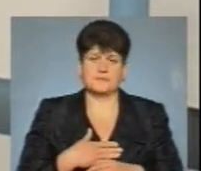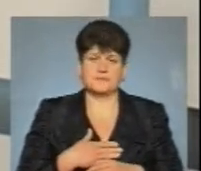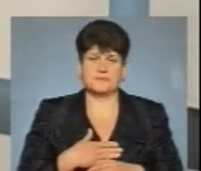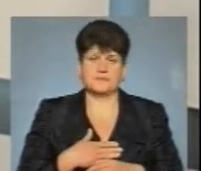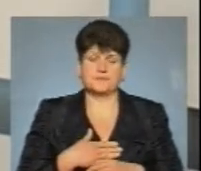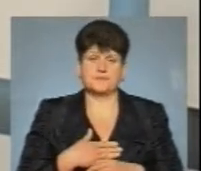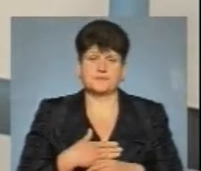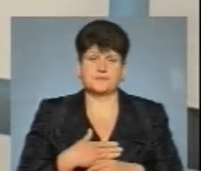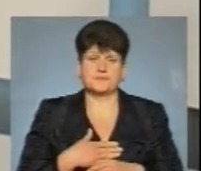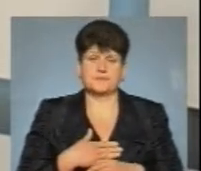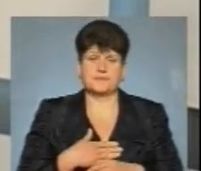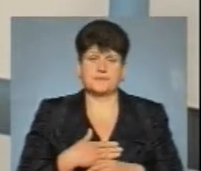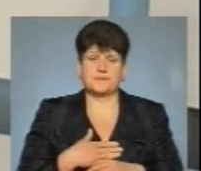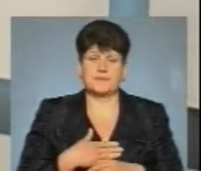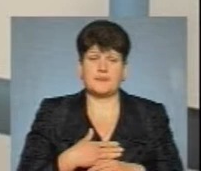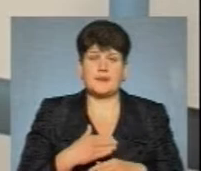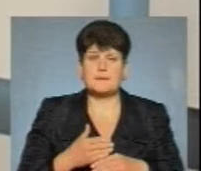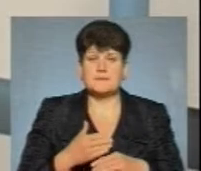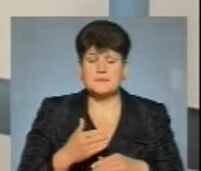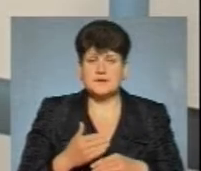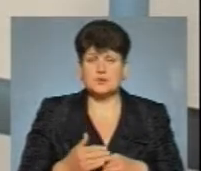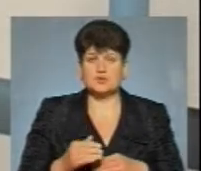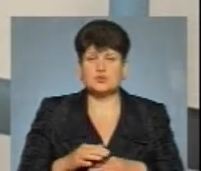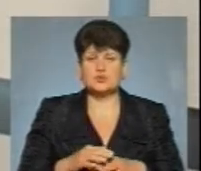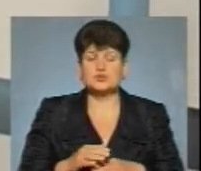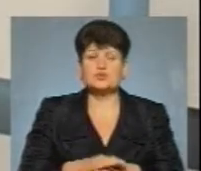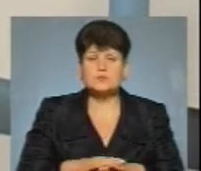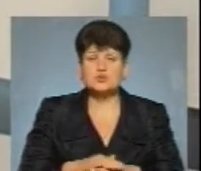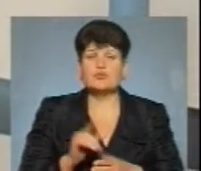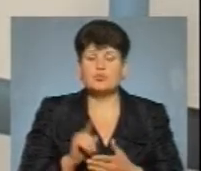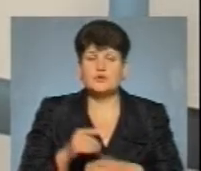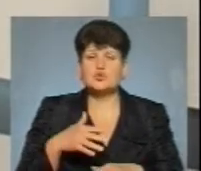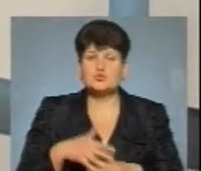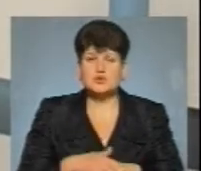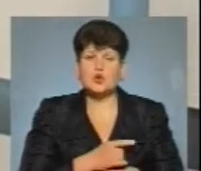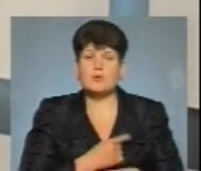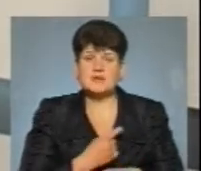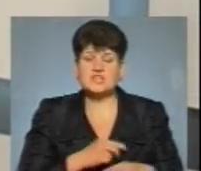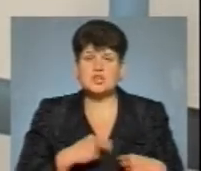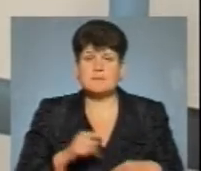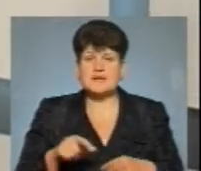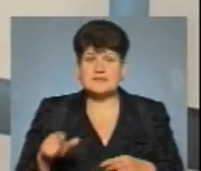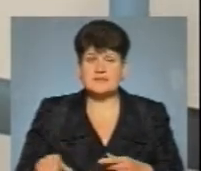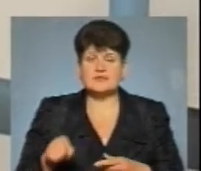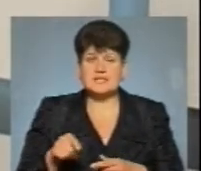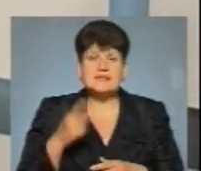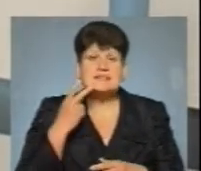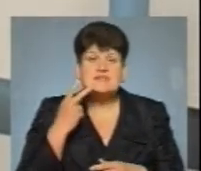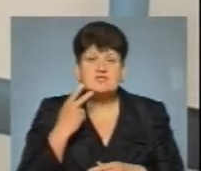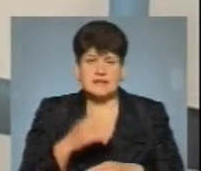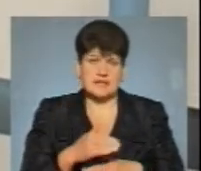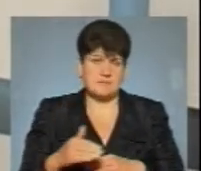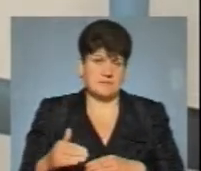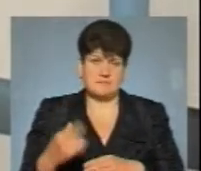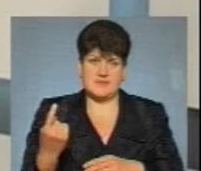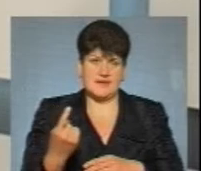ми дійсно, що зараз суспільство повинно зрозуміти, що медичні працівники, вони стоять завжди на передовій. Незважаючи